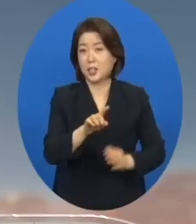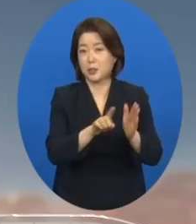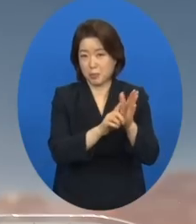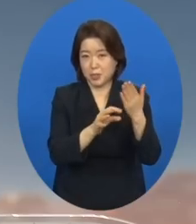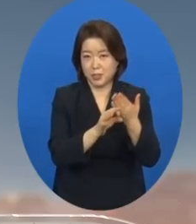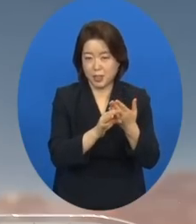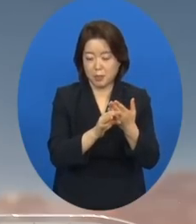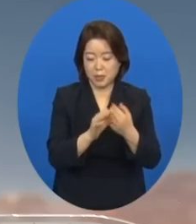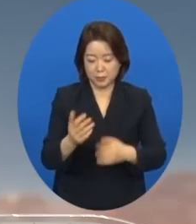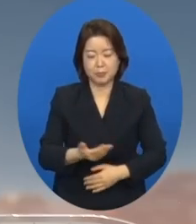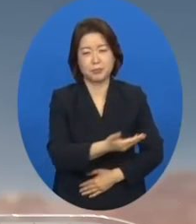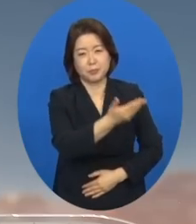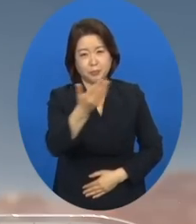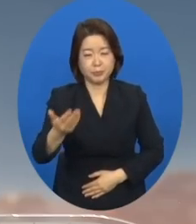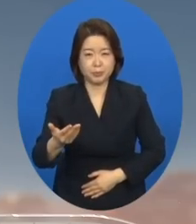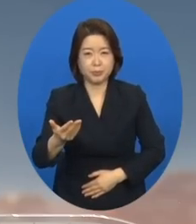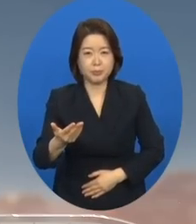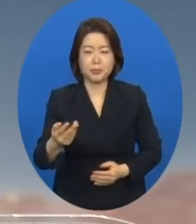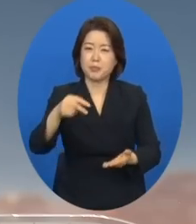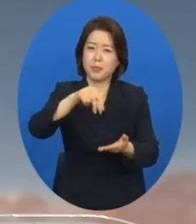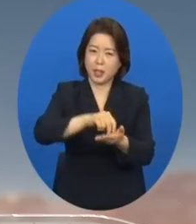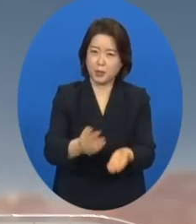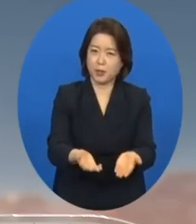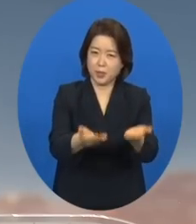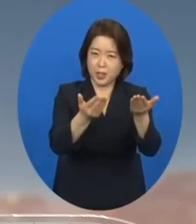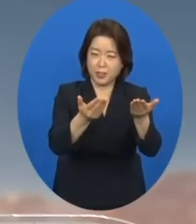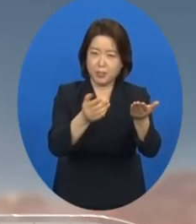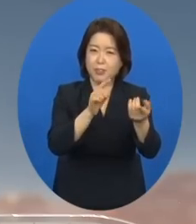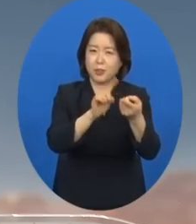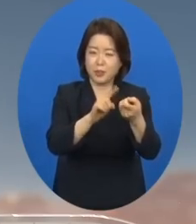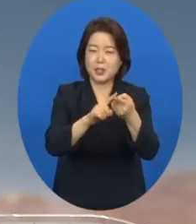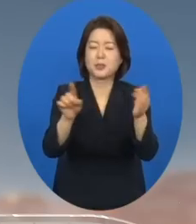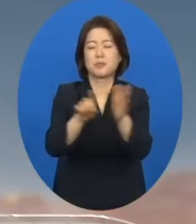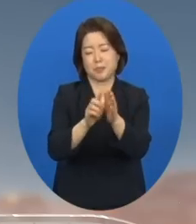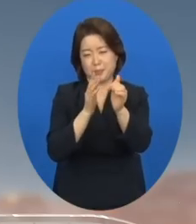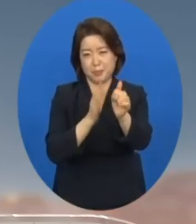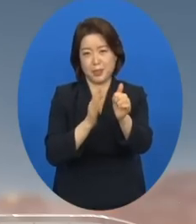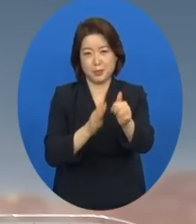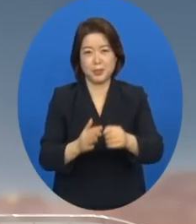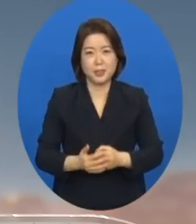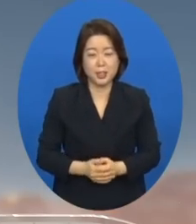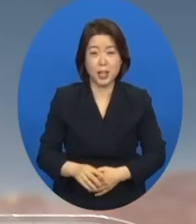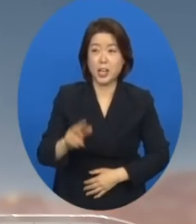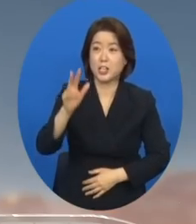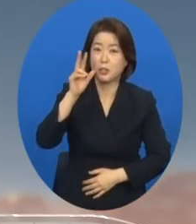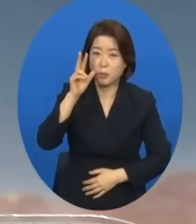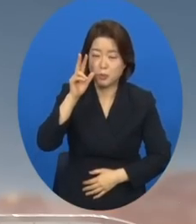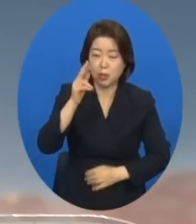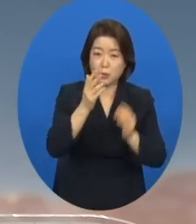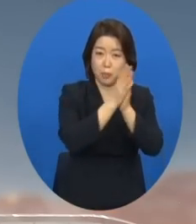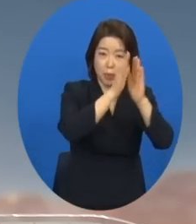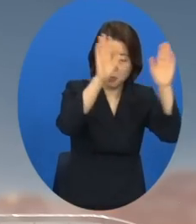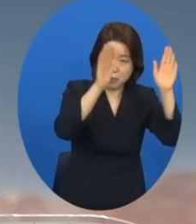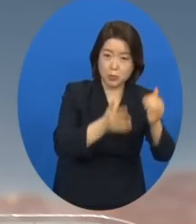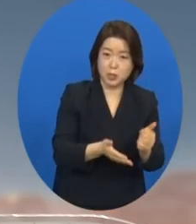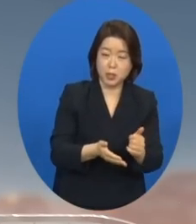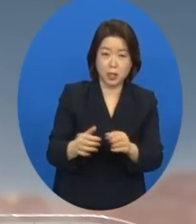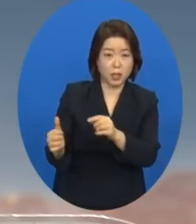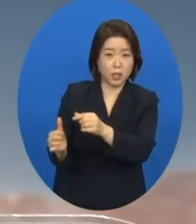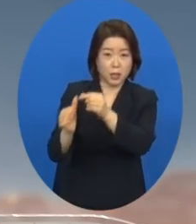하나님이 여러분을 세우셨다는 것을 여러분 믿으셔야 합니다 여러분 여호수아를 모세가 세웠죠